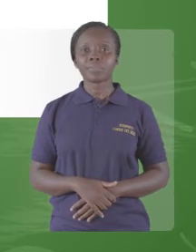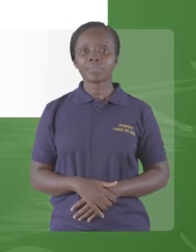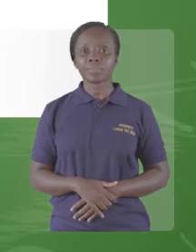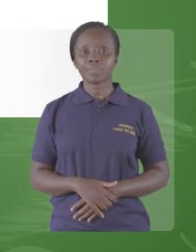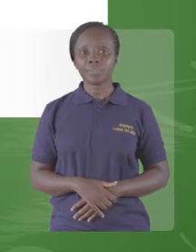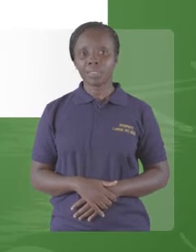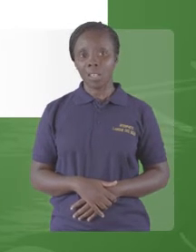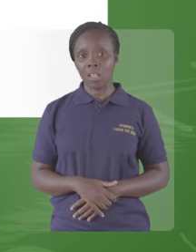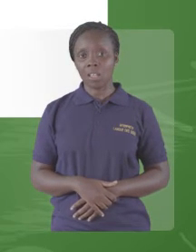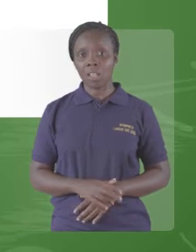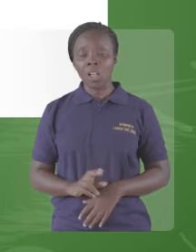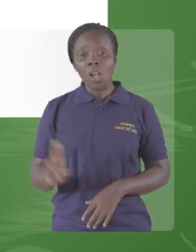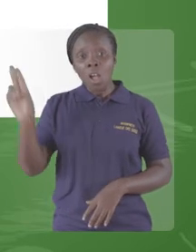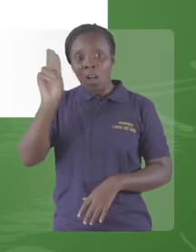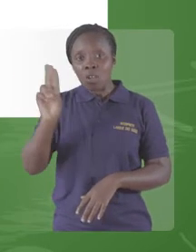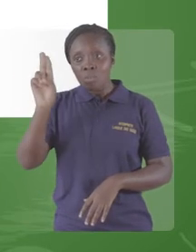Dans cette exploitation,